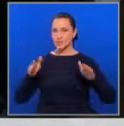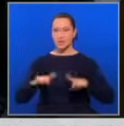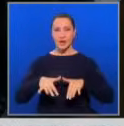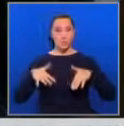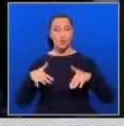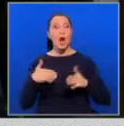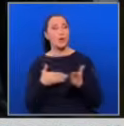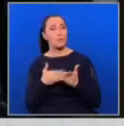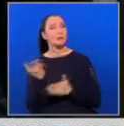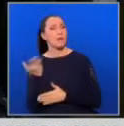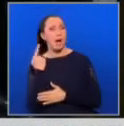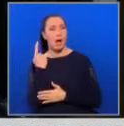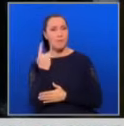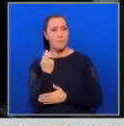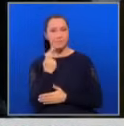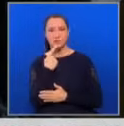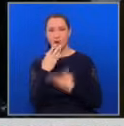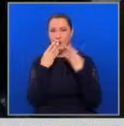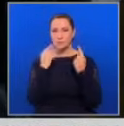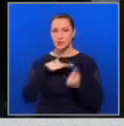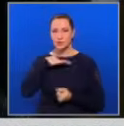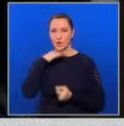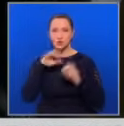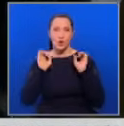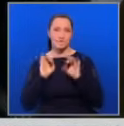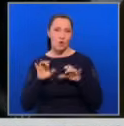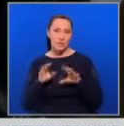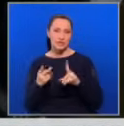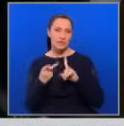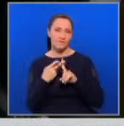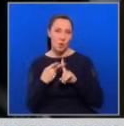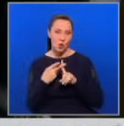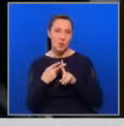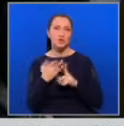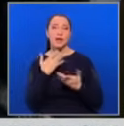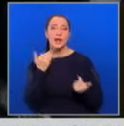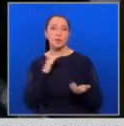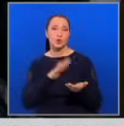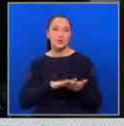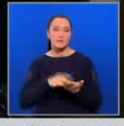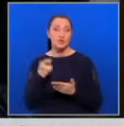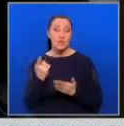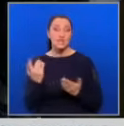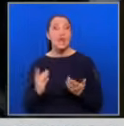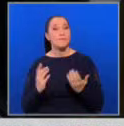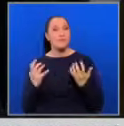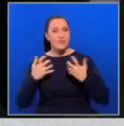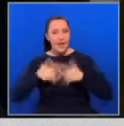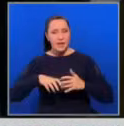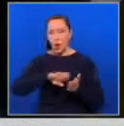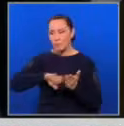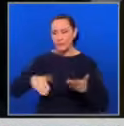аргументите ни бяха първо за липсата на достатъчно информация второ че нямаме доказателства че тази техника е спаднала